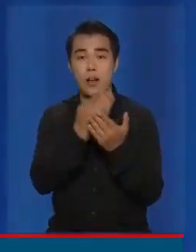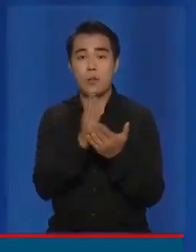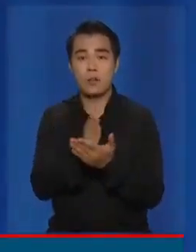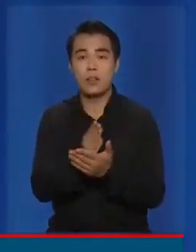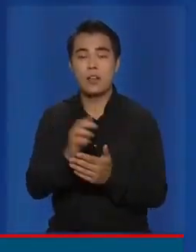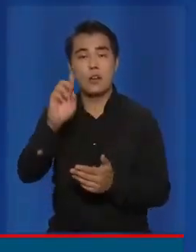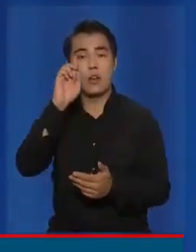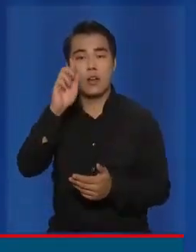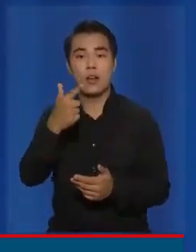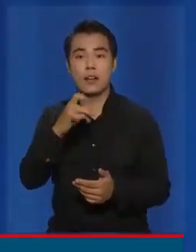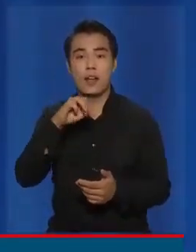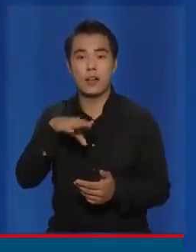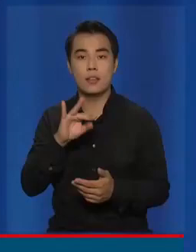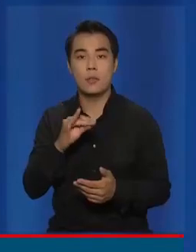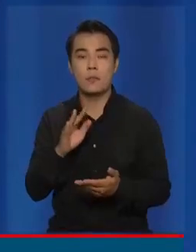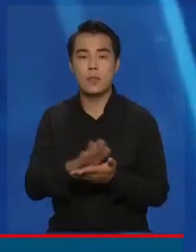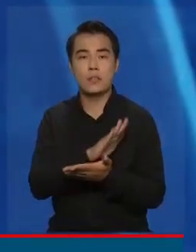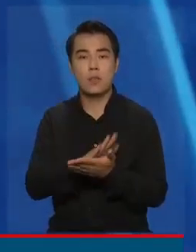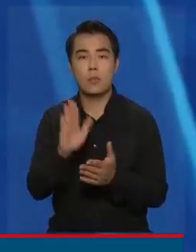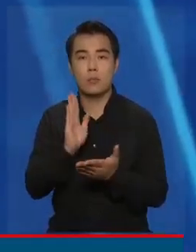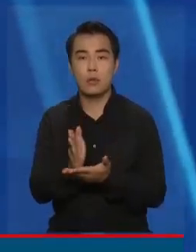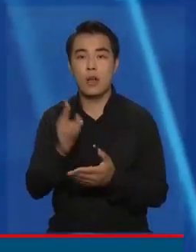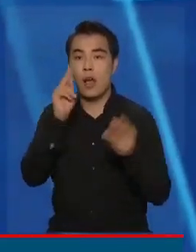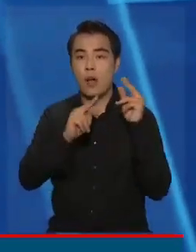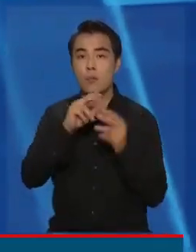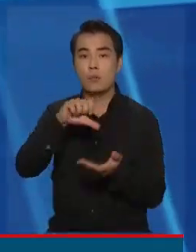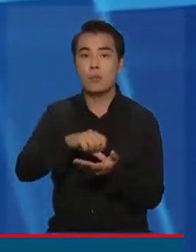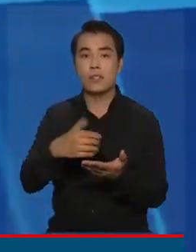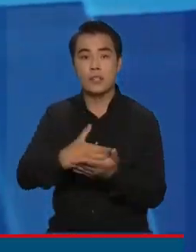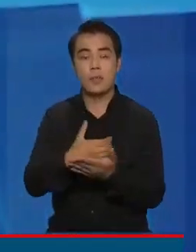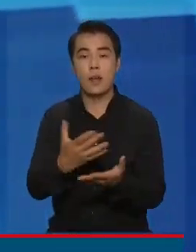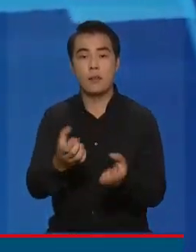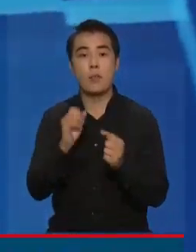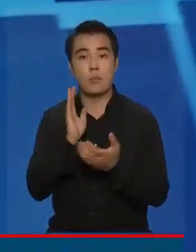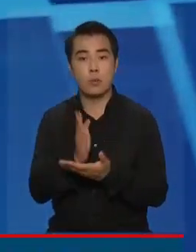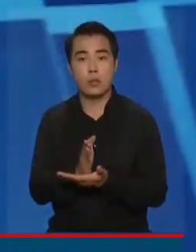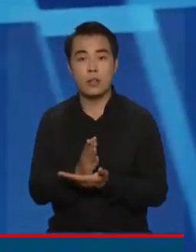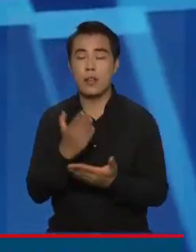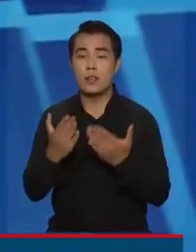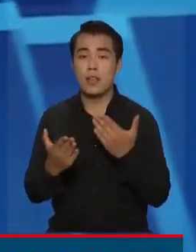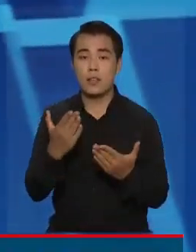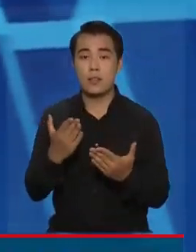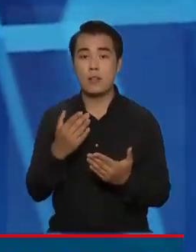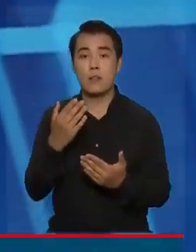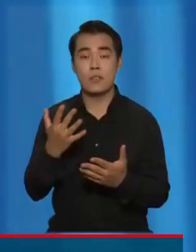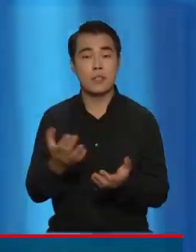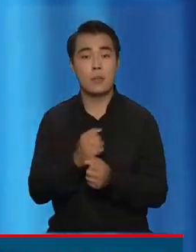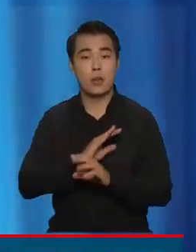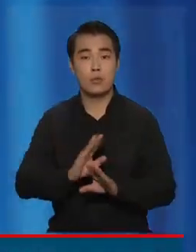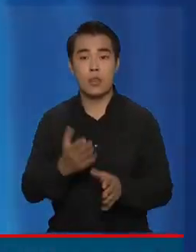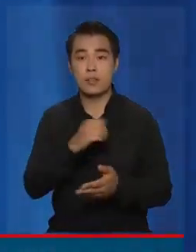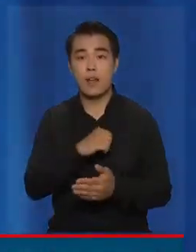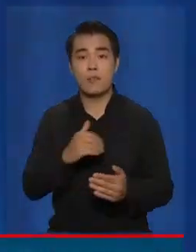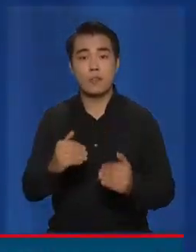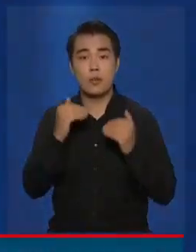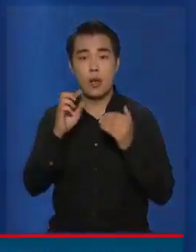получит государственный грант и будет бесплатно обучаться, получая стипендию. Но если, тем не менее, он не получит самые